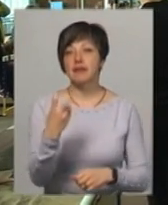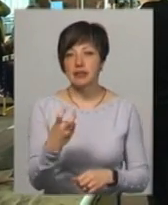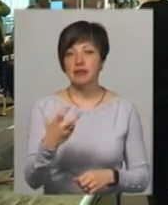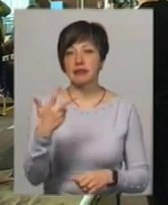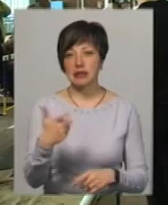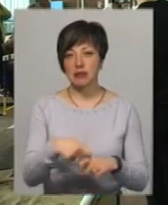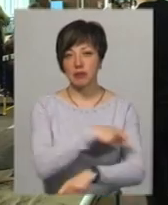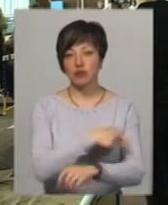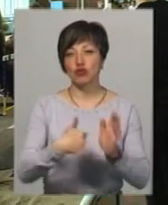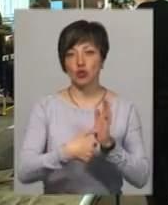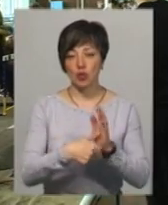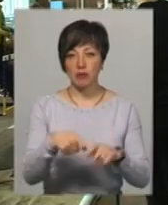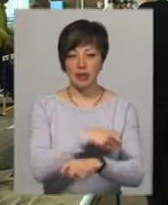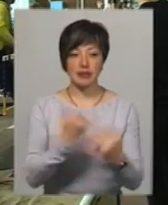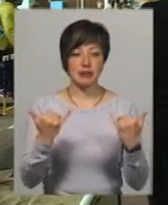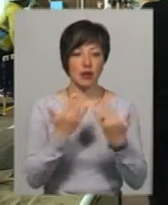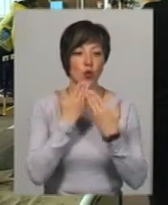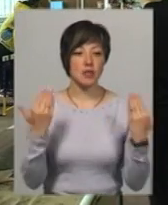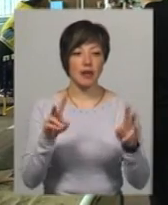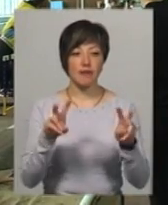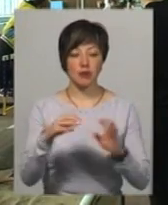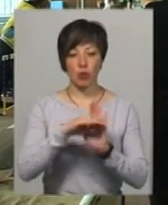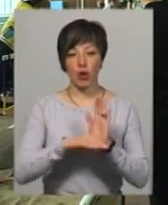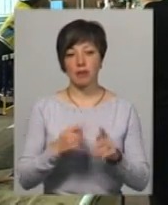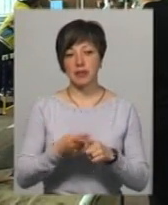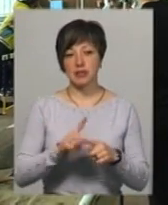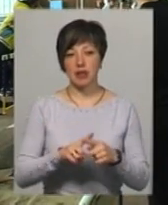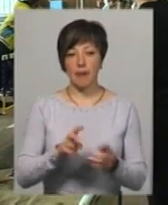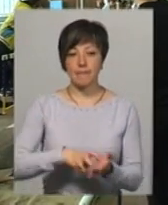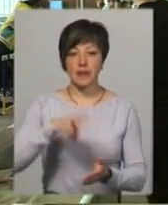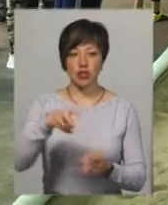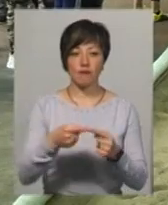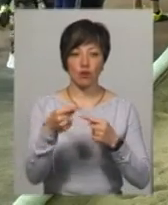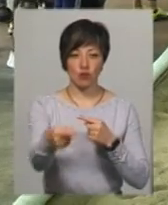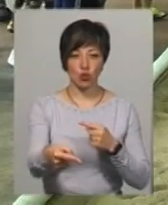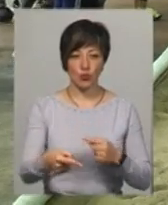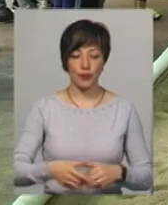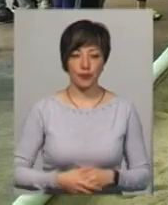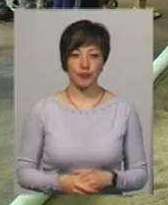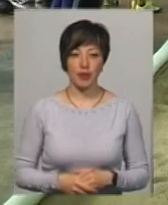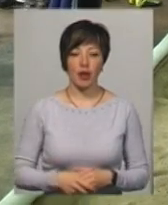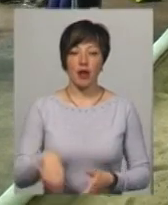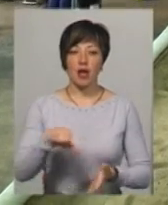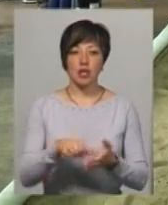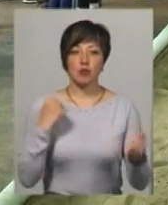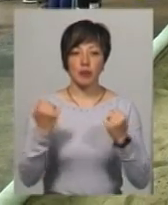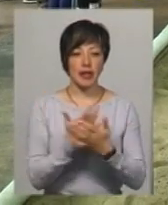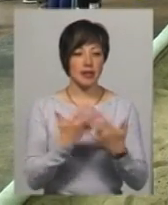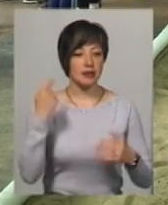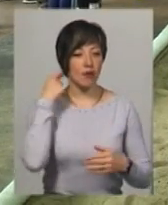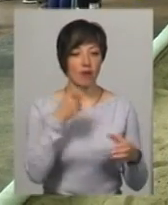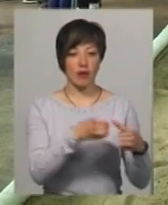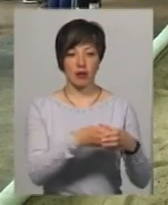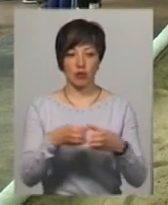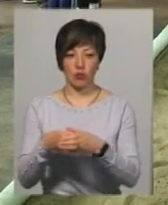300 метрів, біг 600. І ось зараз останній вид програми – це стрибки в довжину з розбігу. У спартакіаді беруть участь спортсмени різних вікових